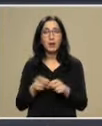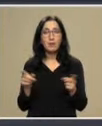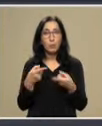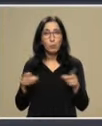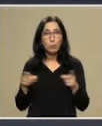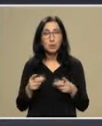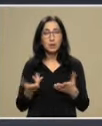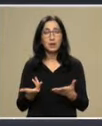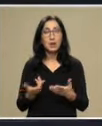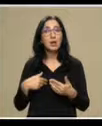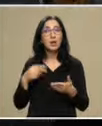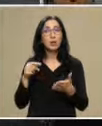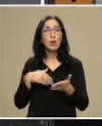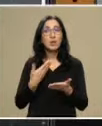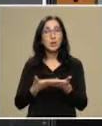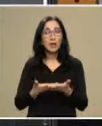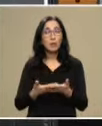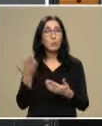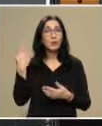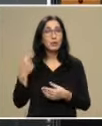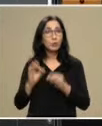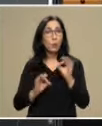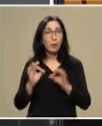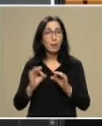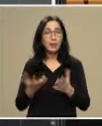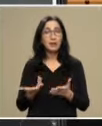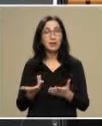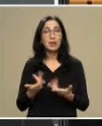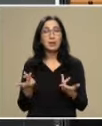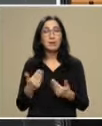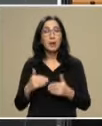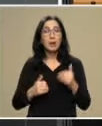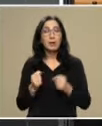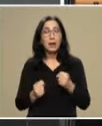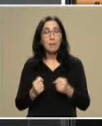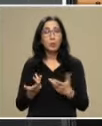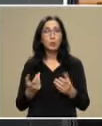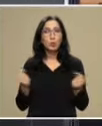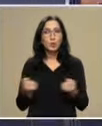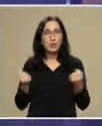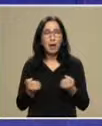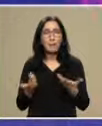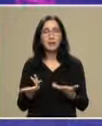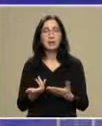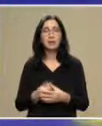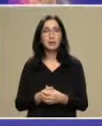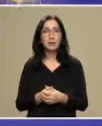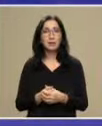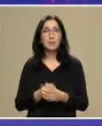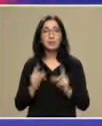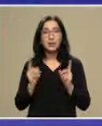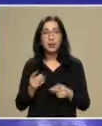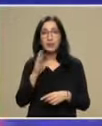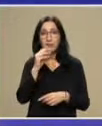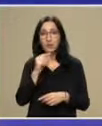музика, като зададохме предварително параметрите, какво да бъде темпото, динамиката и така нататък, елементите на музикалната изразност.